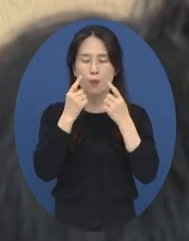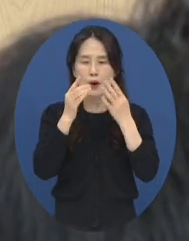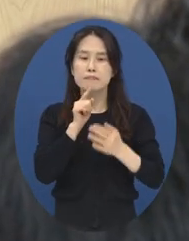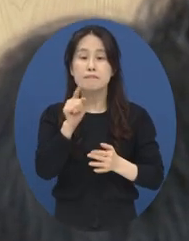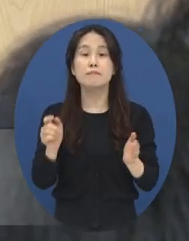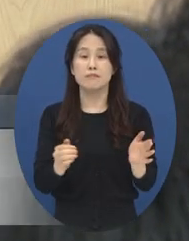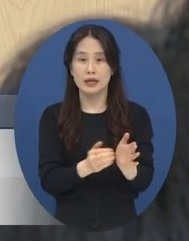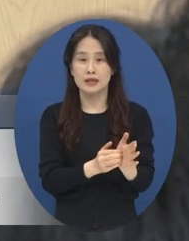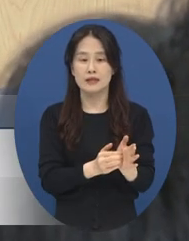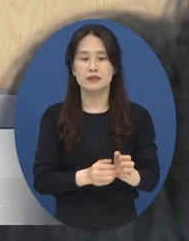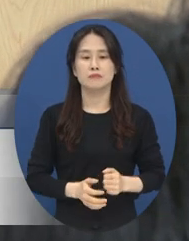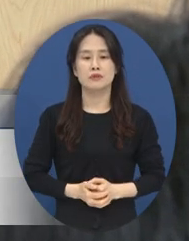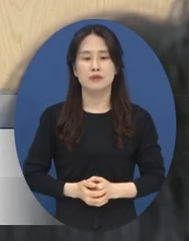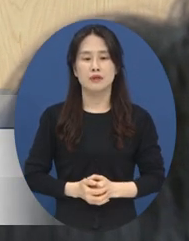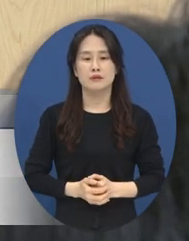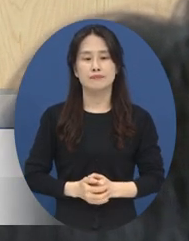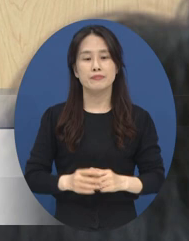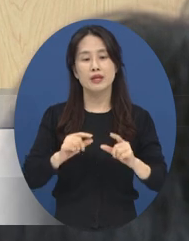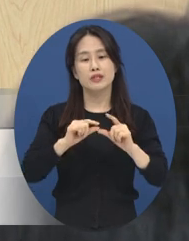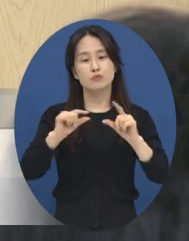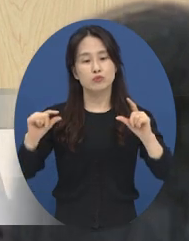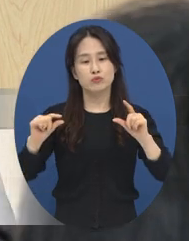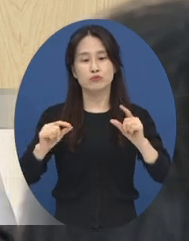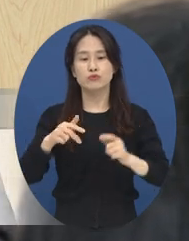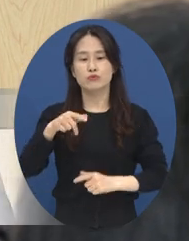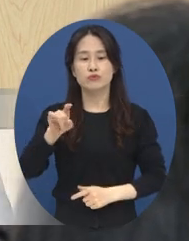했습니다. 그렇게 일부에서